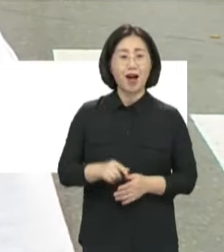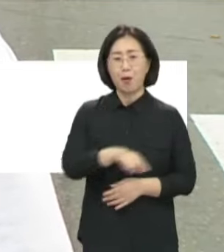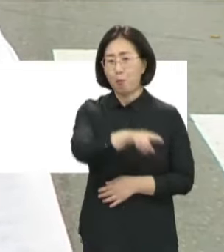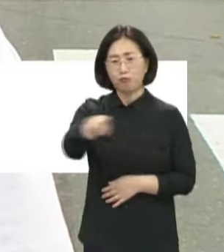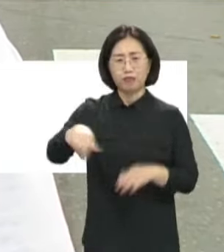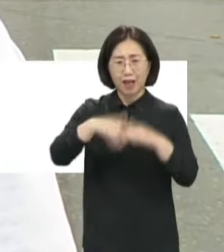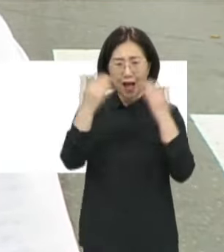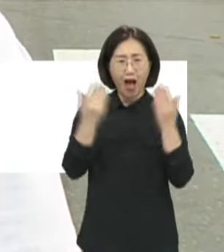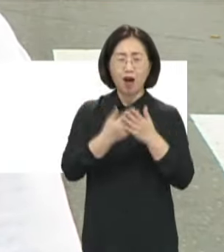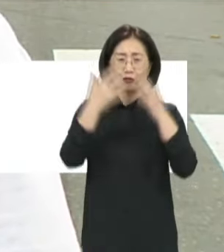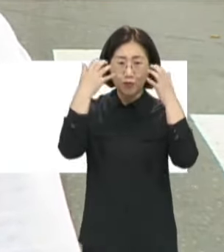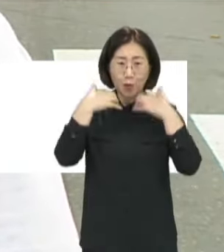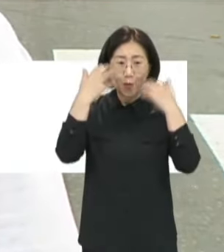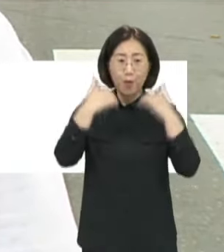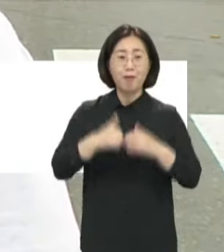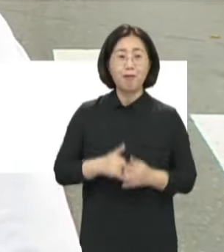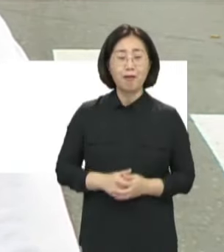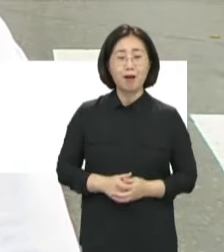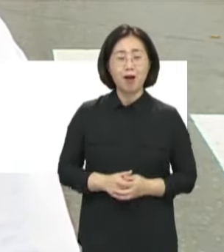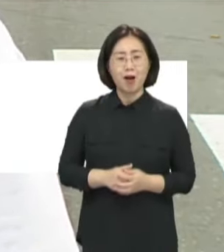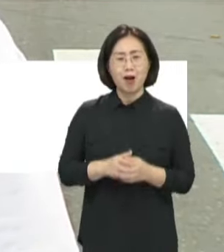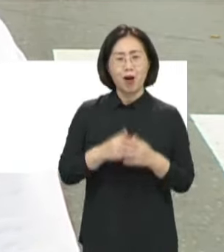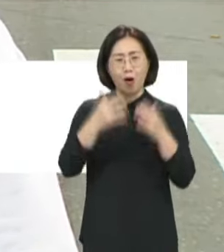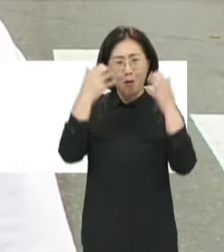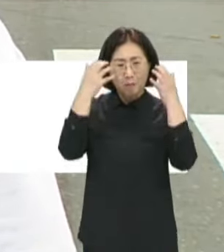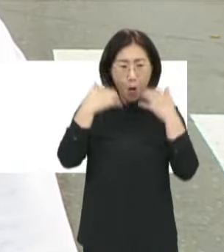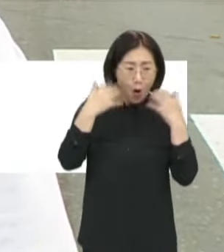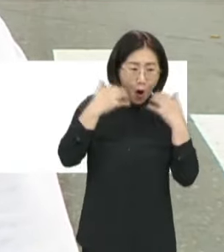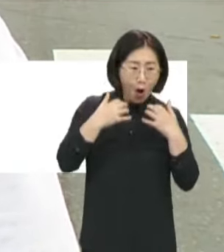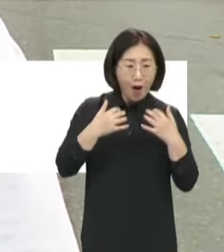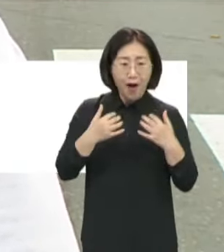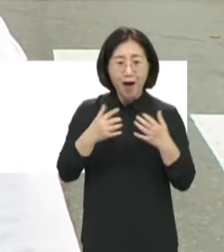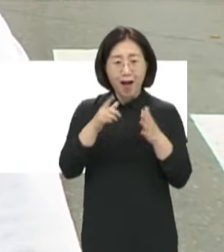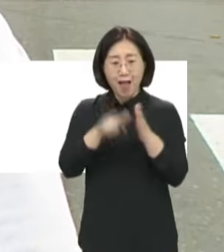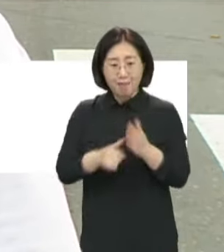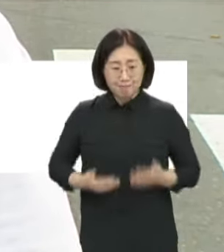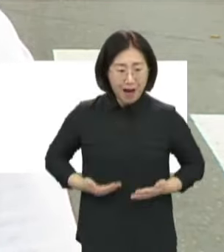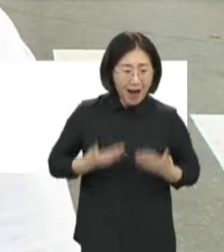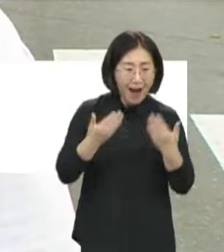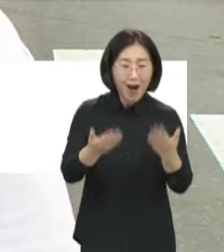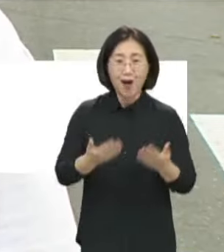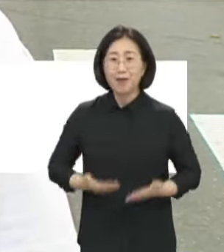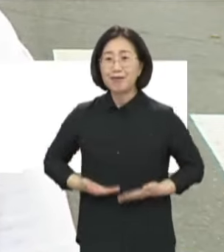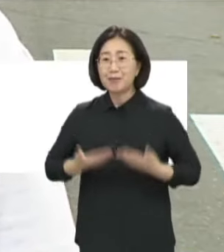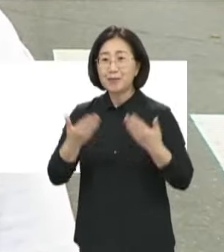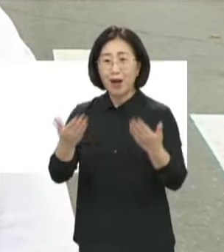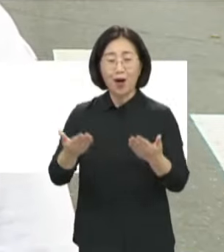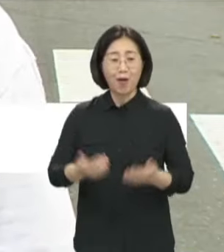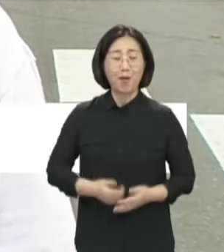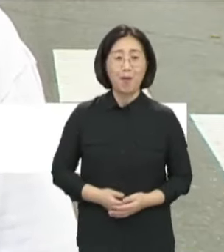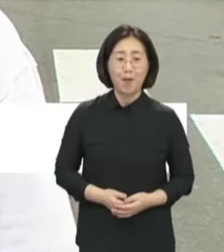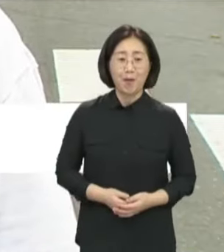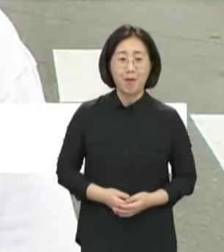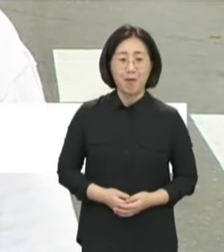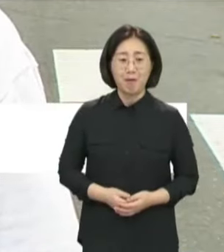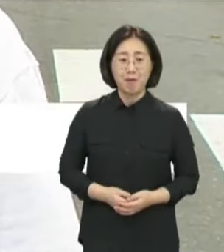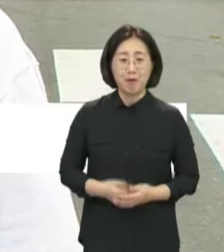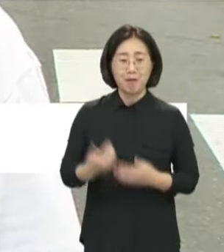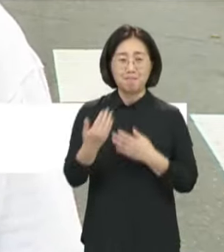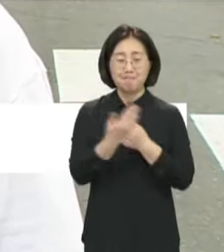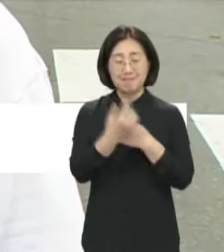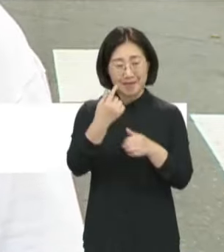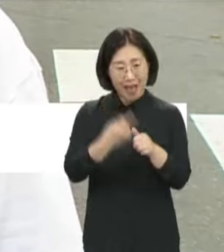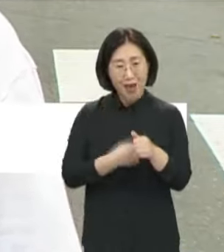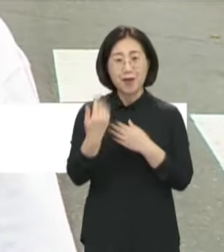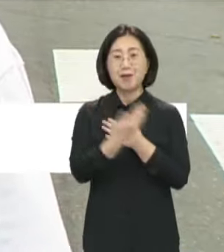잖아요 그래서 이런 상황에서 폭염 관련돼서 자원 봉사를 하면은 어 그냥 단순히 몸만 시원해지는게